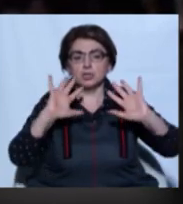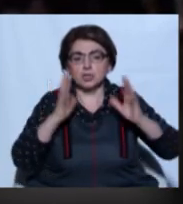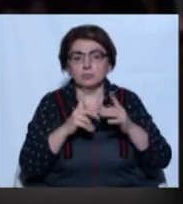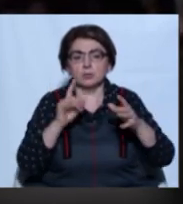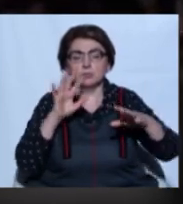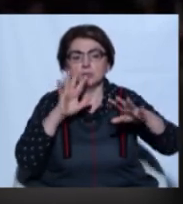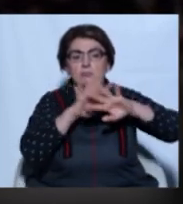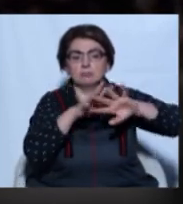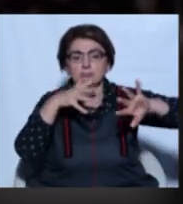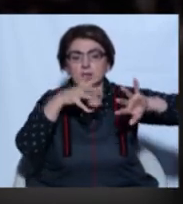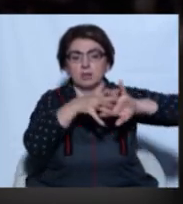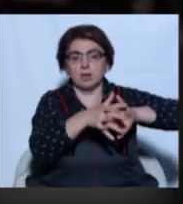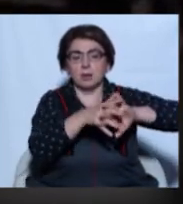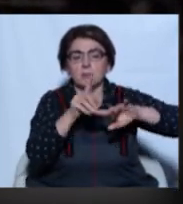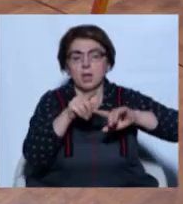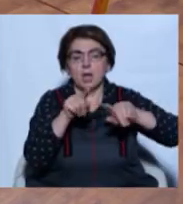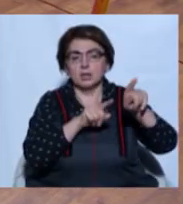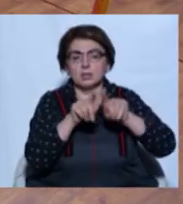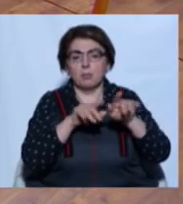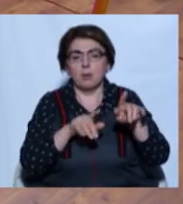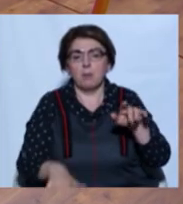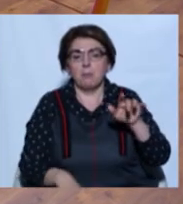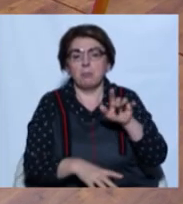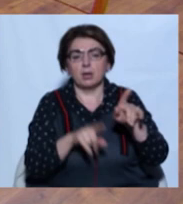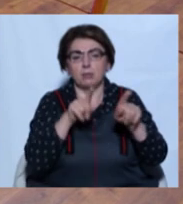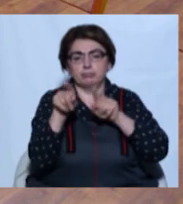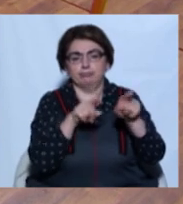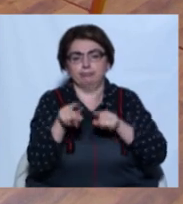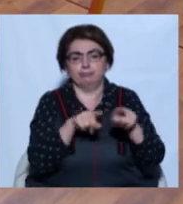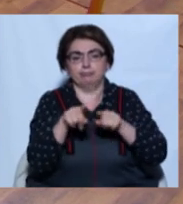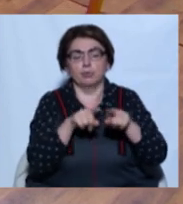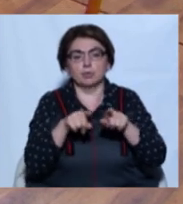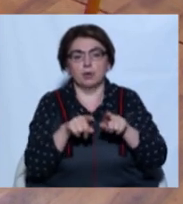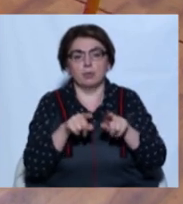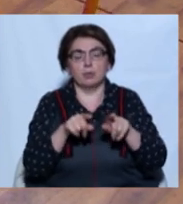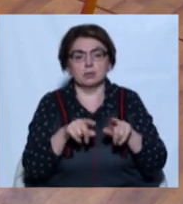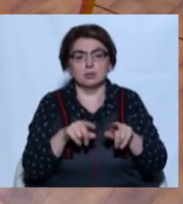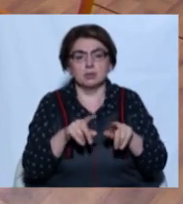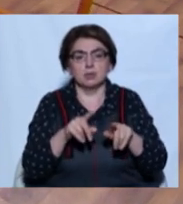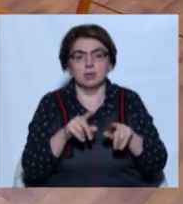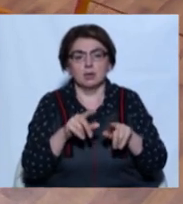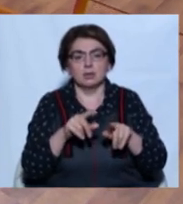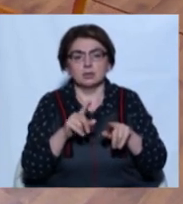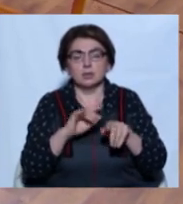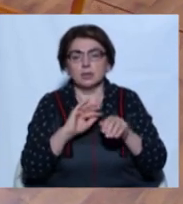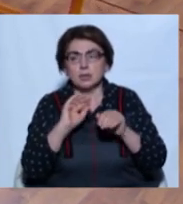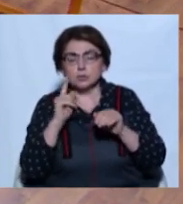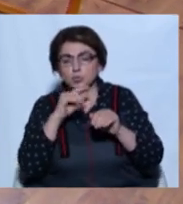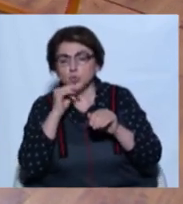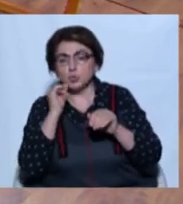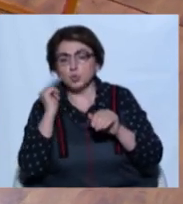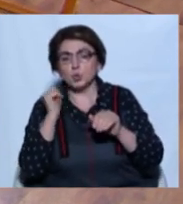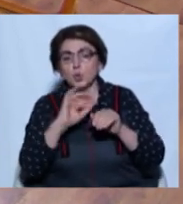შემთხვევით გაება, იწყებს შიგნით აი ფეხების ფარტხალს, ესე ვთქვათ, და სადღაც სამალავში მყოფი ობობა